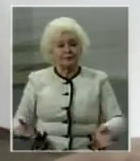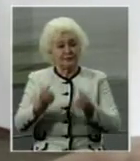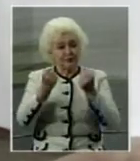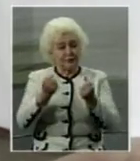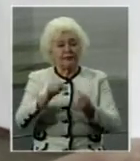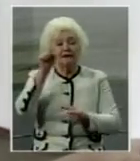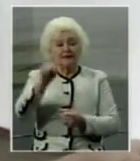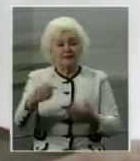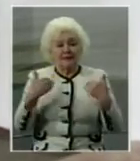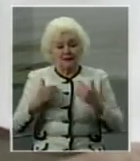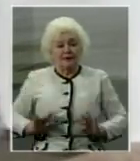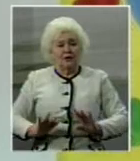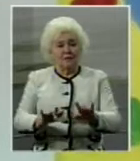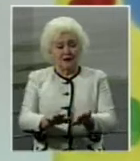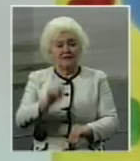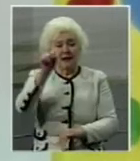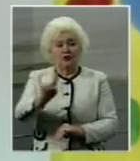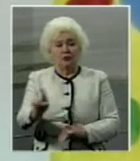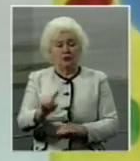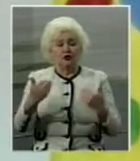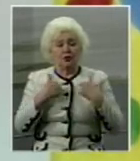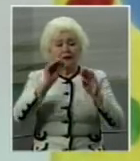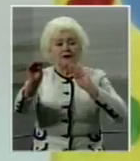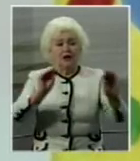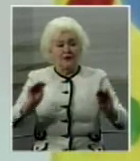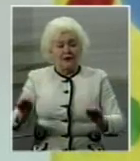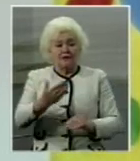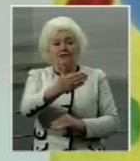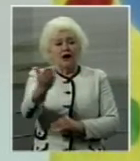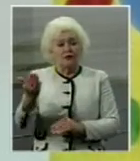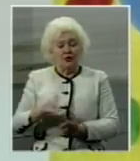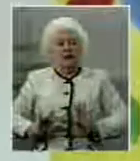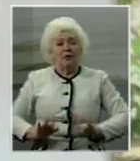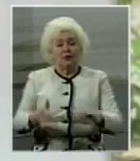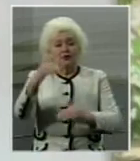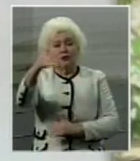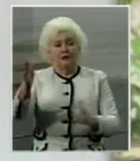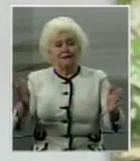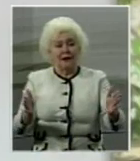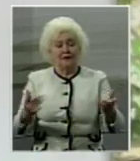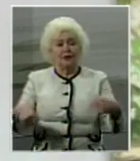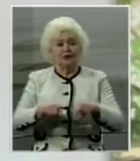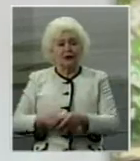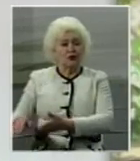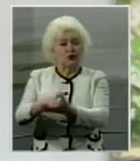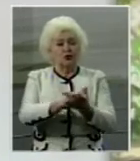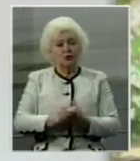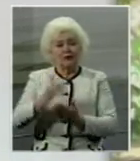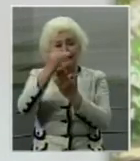підтримувати. Це наша місія, тому що наша виставка, вона проводиться в рамках такої суспільної